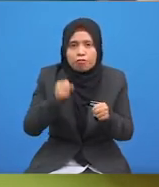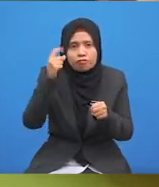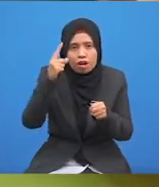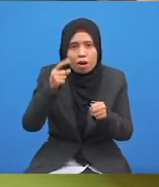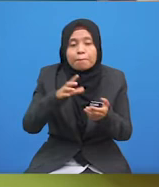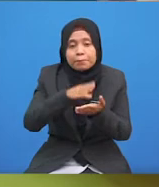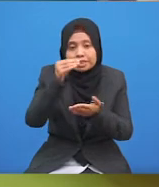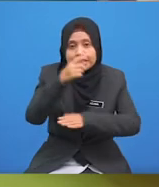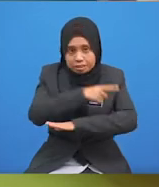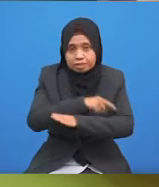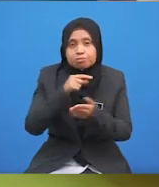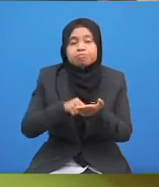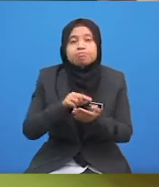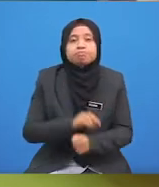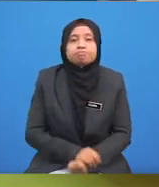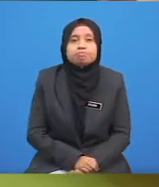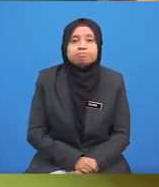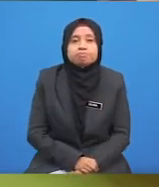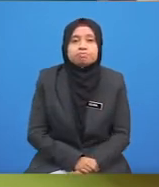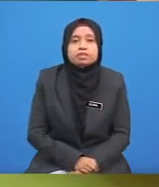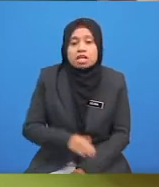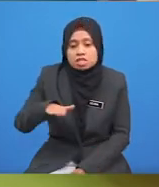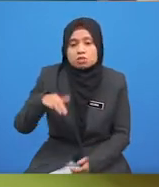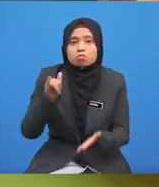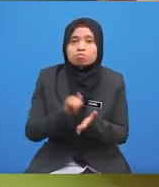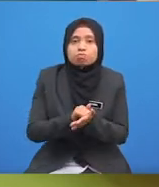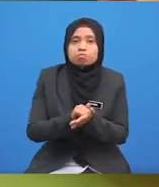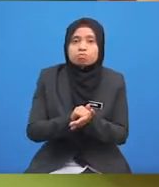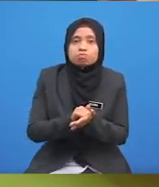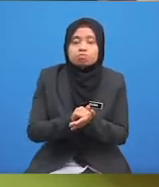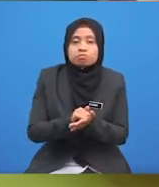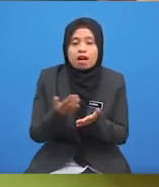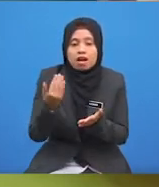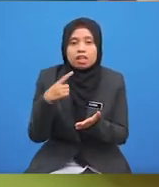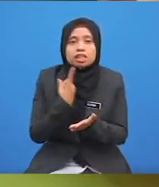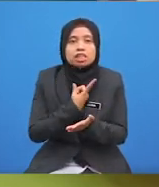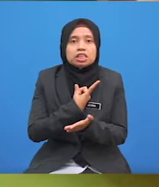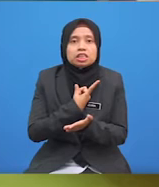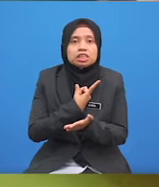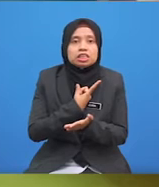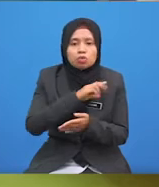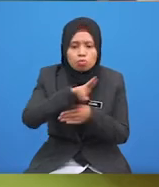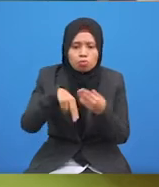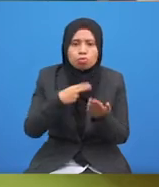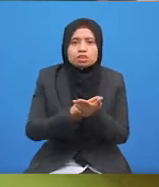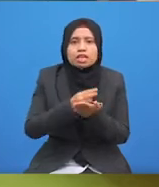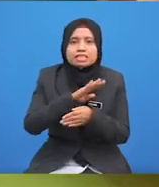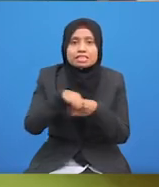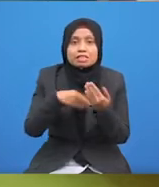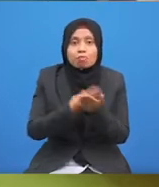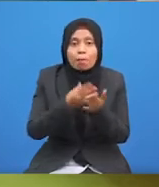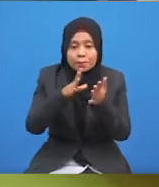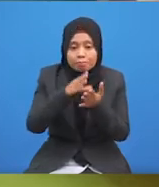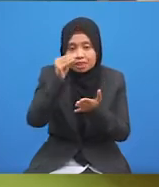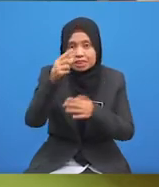kita pada hari ini. Sebelum itu, marilah kita rumuskan sesi pembelajaran